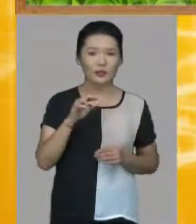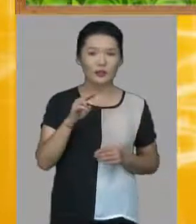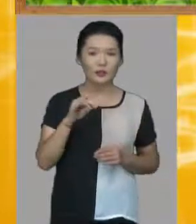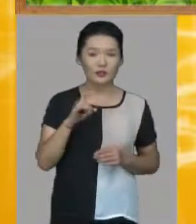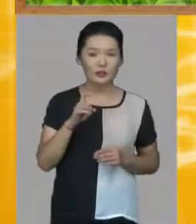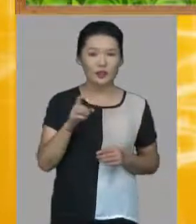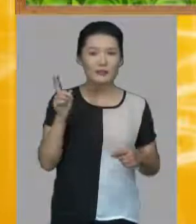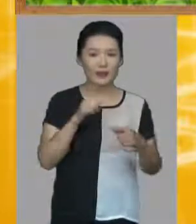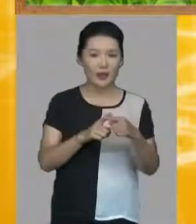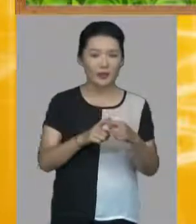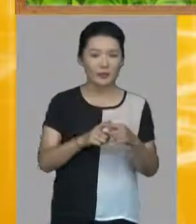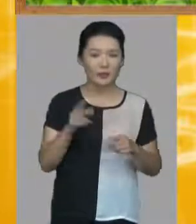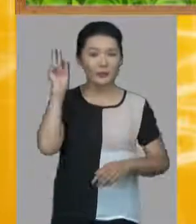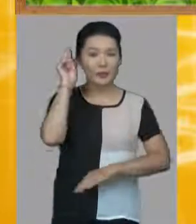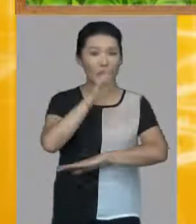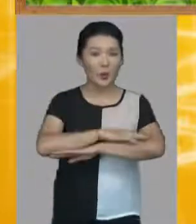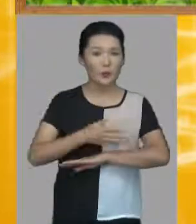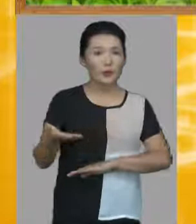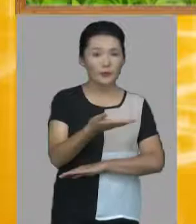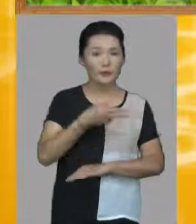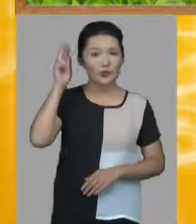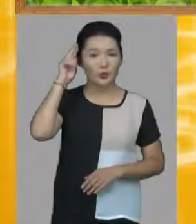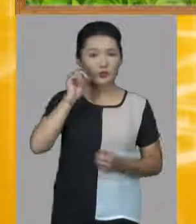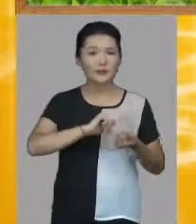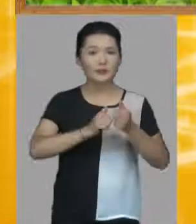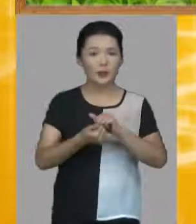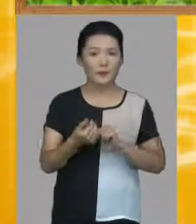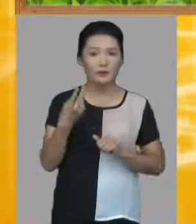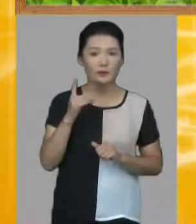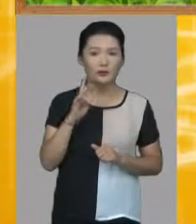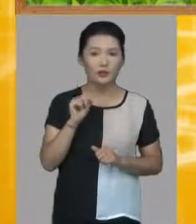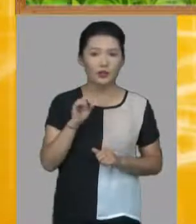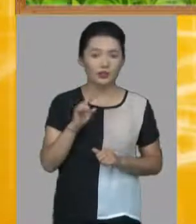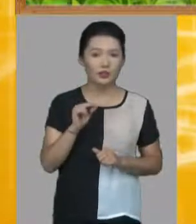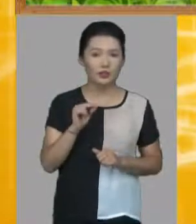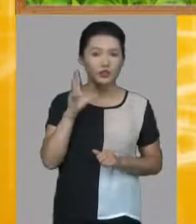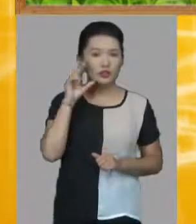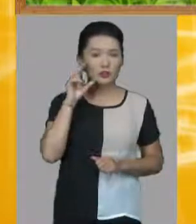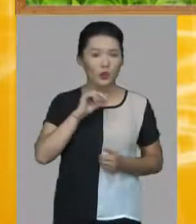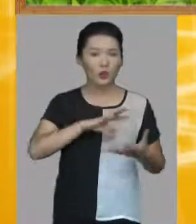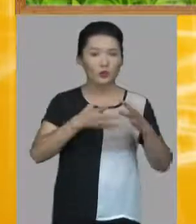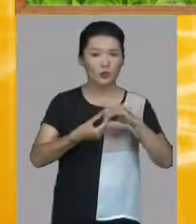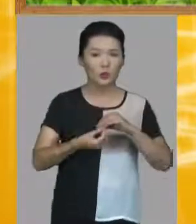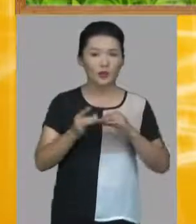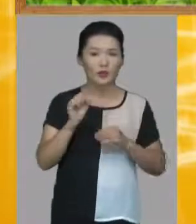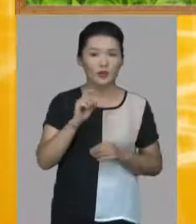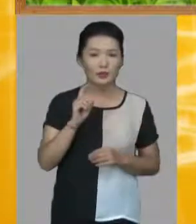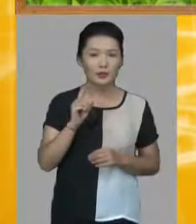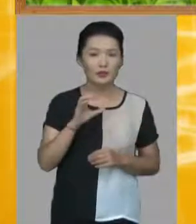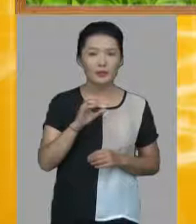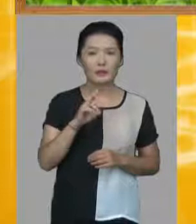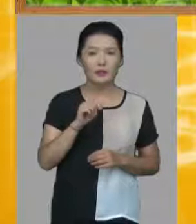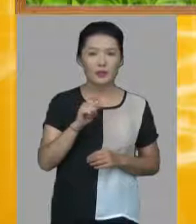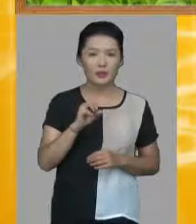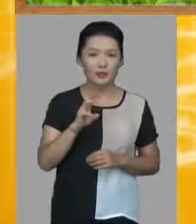слагаемых. И на уроке мы научимся заменять двухзначное число суммой разрядных